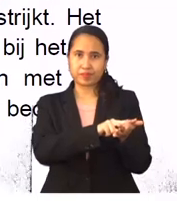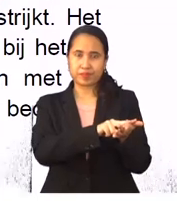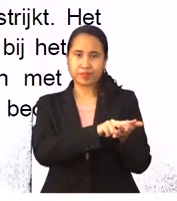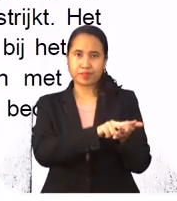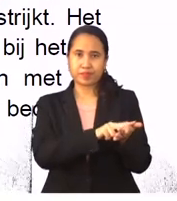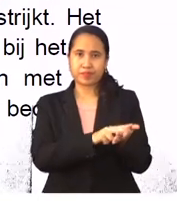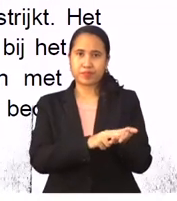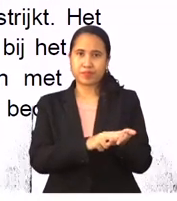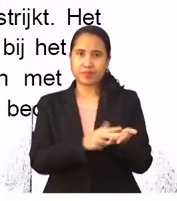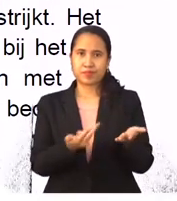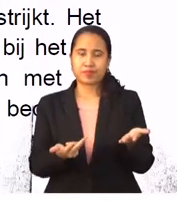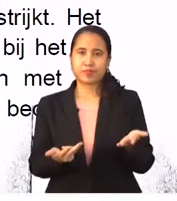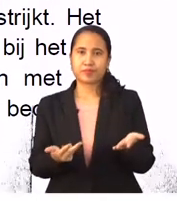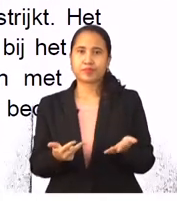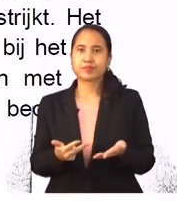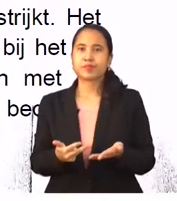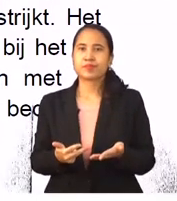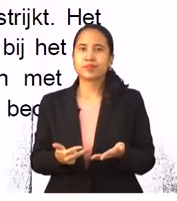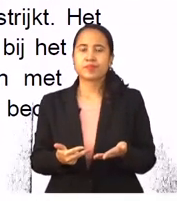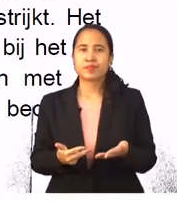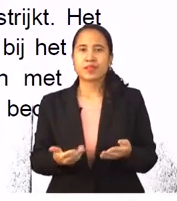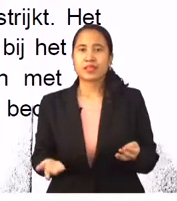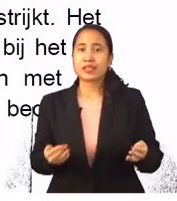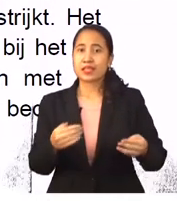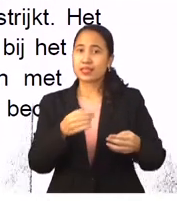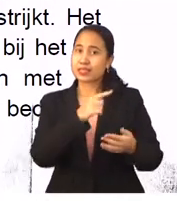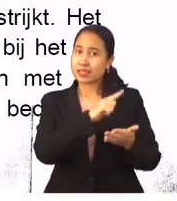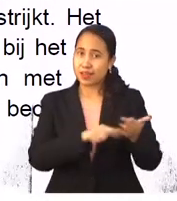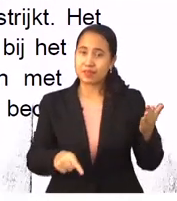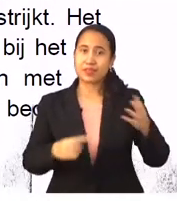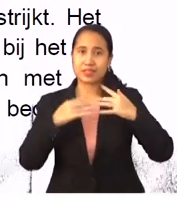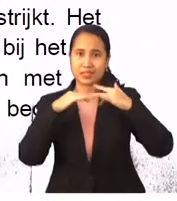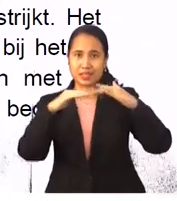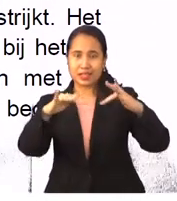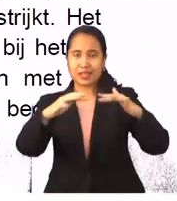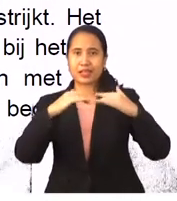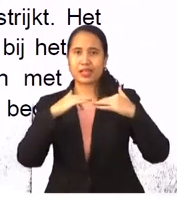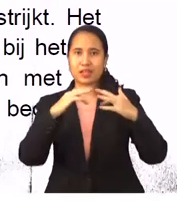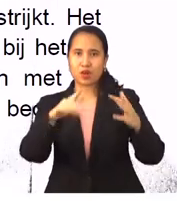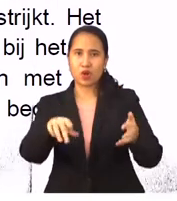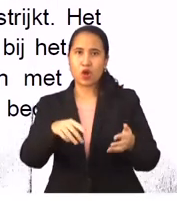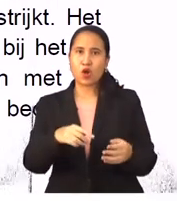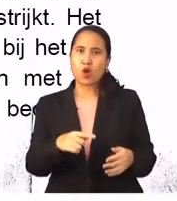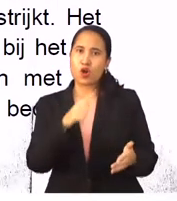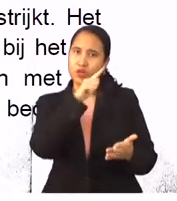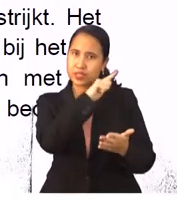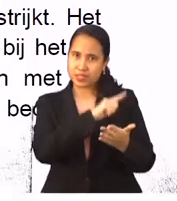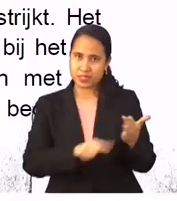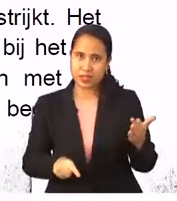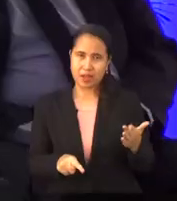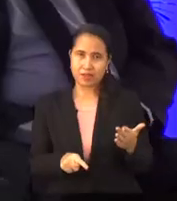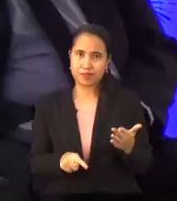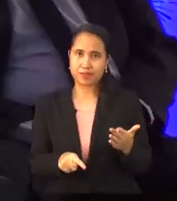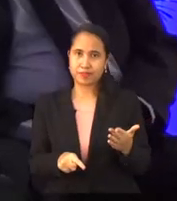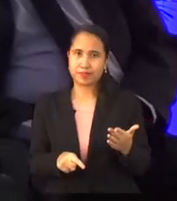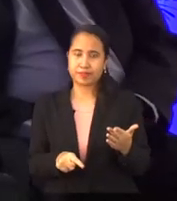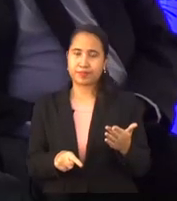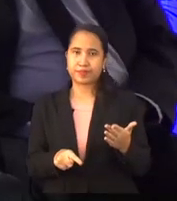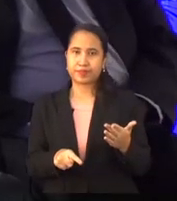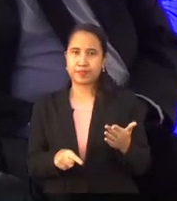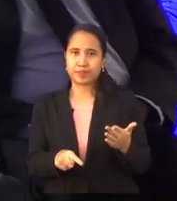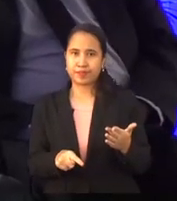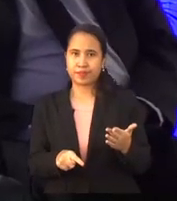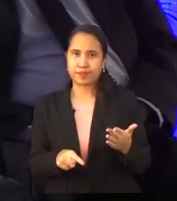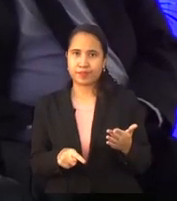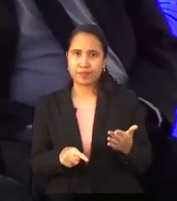waarvan de strafbaarstelling in het wetboek van strafrecht is geregeld, gebracht onder de misdrijven tegen het leven gericht. En dan heeft dat te maken